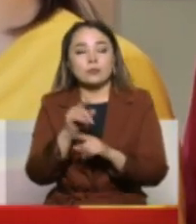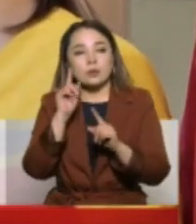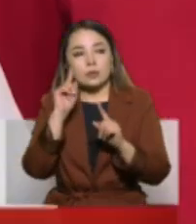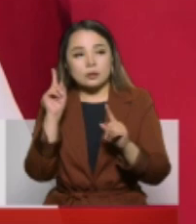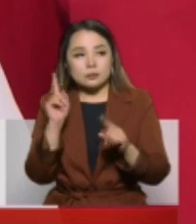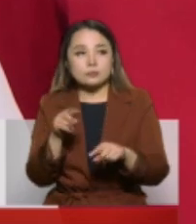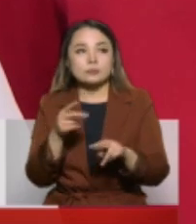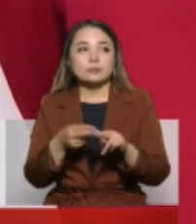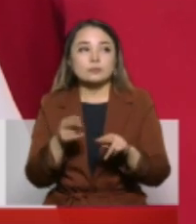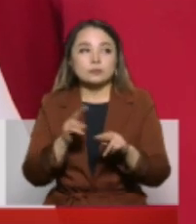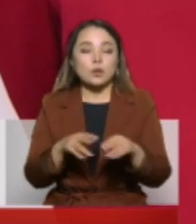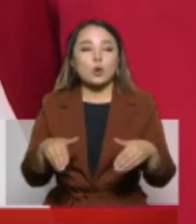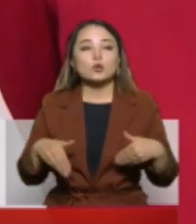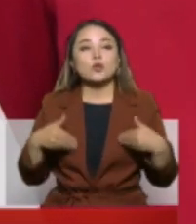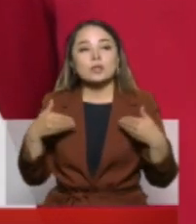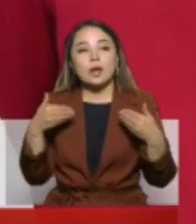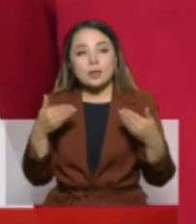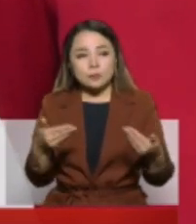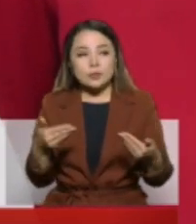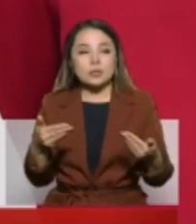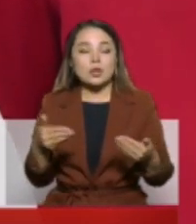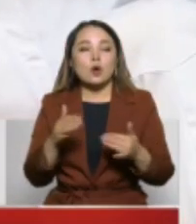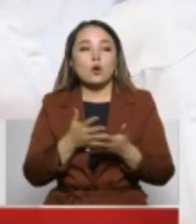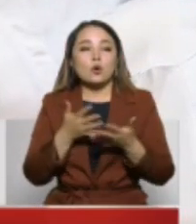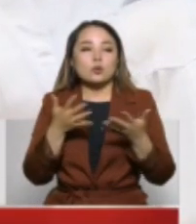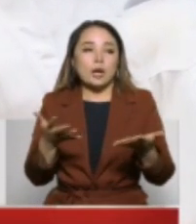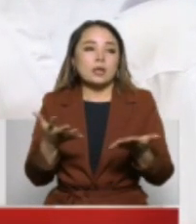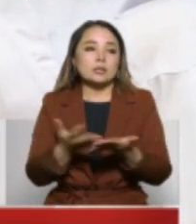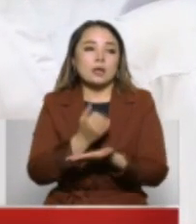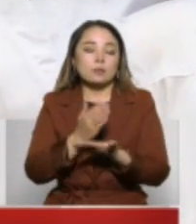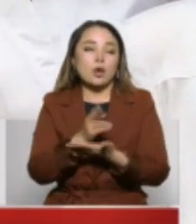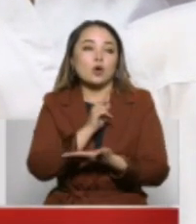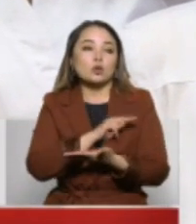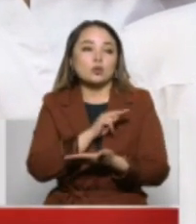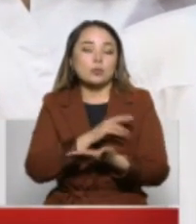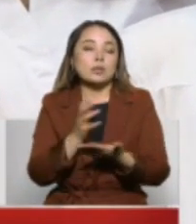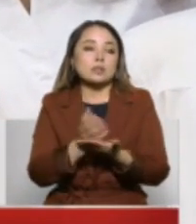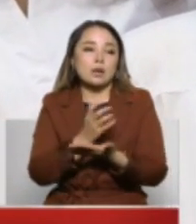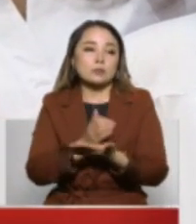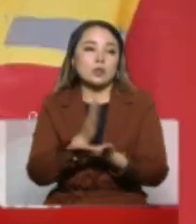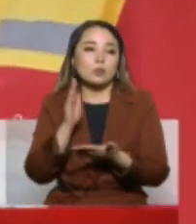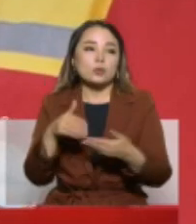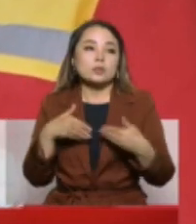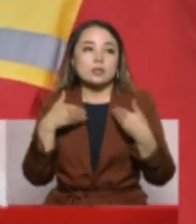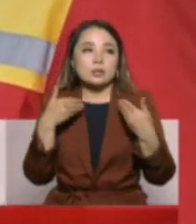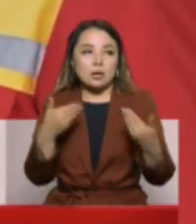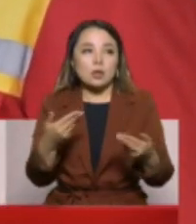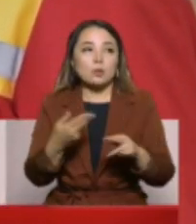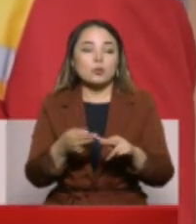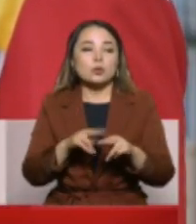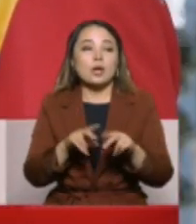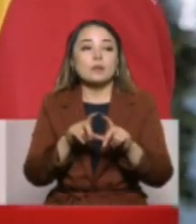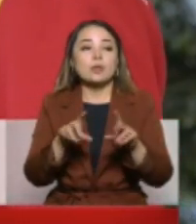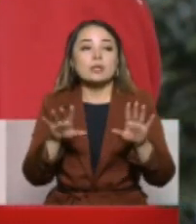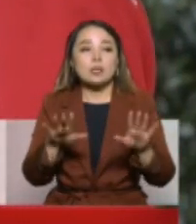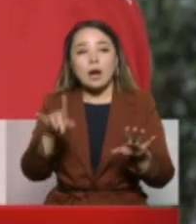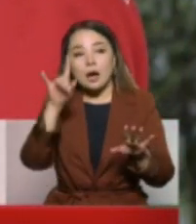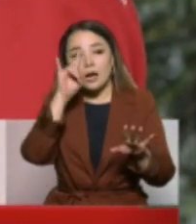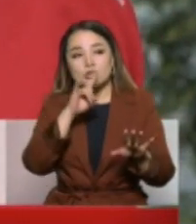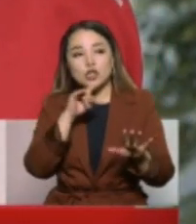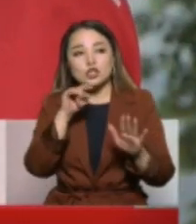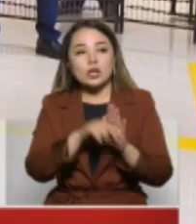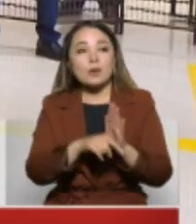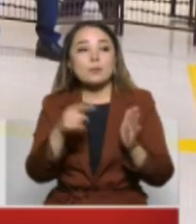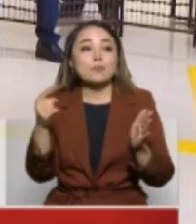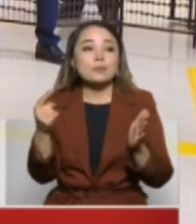баршаңызды құттықтаймын. Үлкен жетістік. Жұмыстарыңыз табысты бола берсін. Бұндай мекеме Қазақстан үшін,